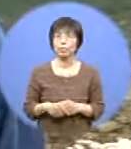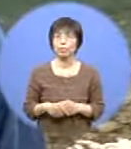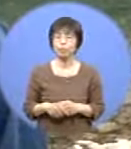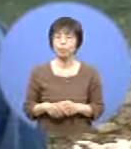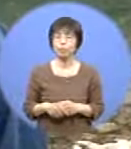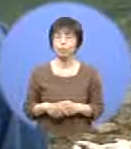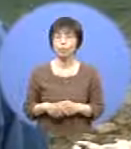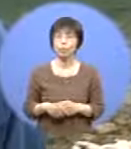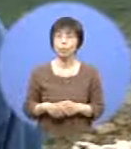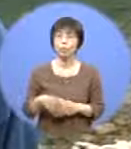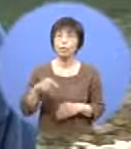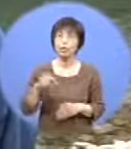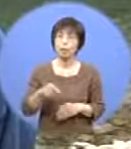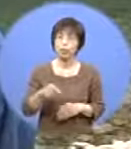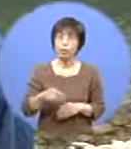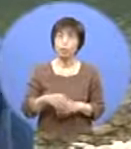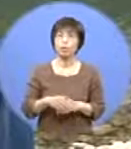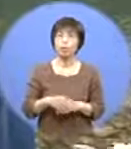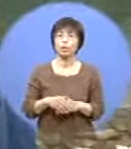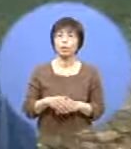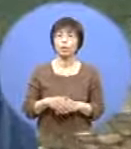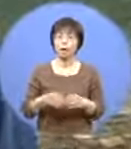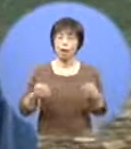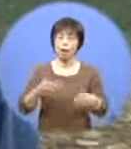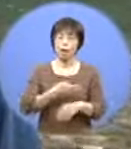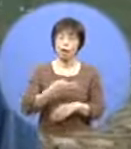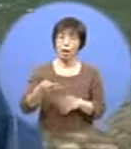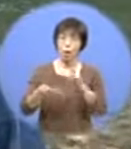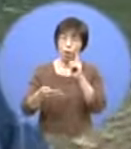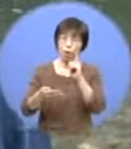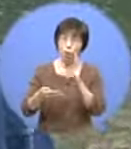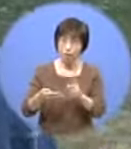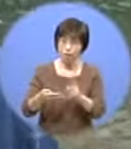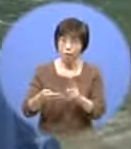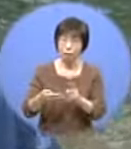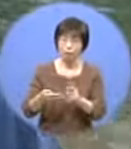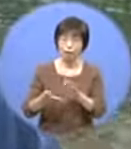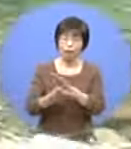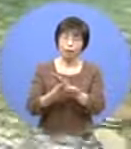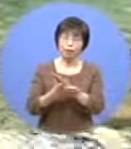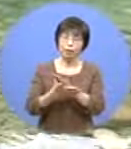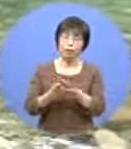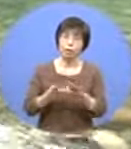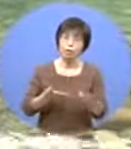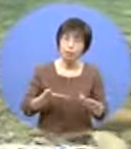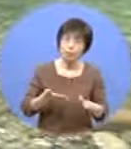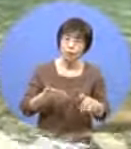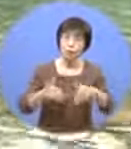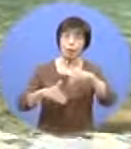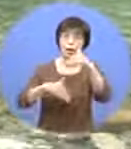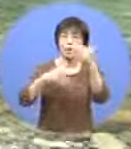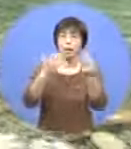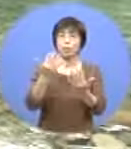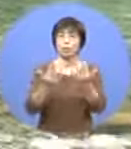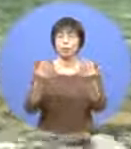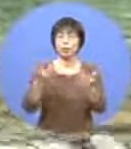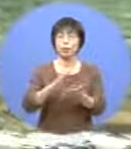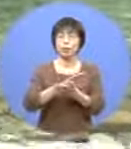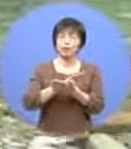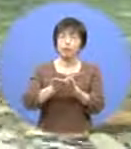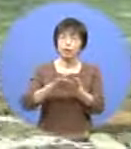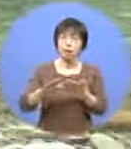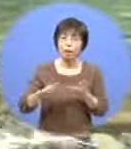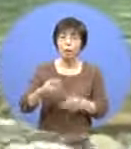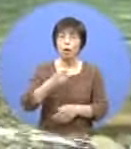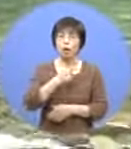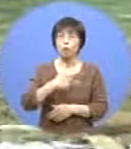まあ、この熊野古道あるかって聞いて、この川を見てまず綺麗ですねと、水鳥も綺麗ですねと、熊野はなんでこんなに綺麗ですか